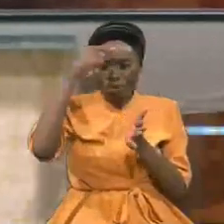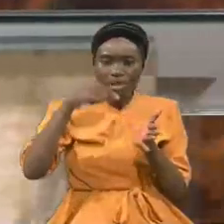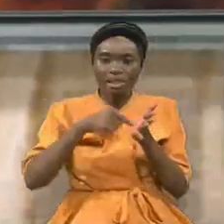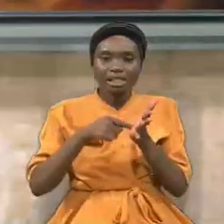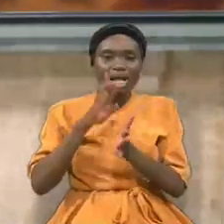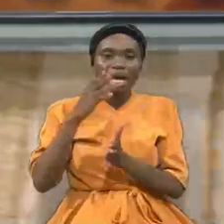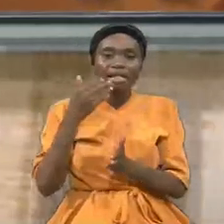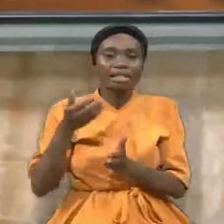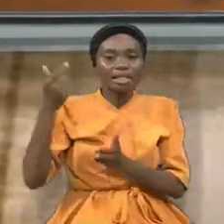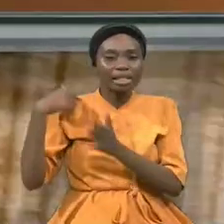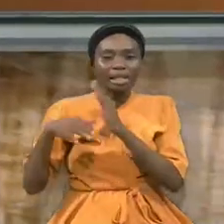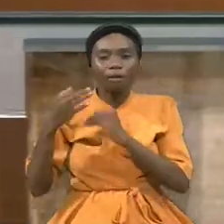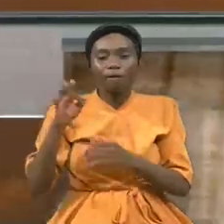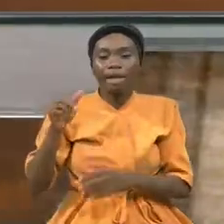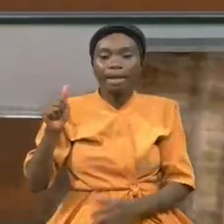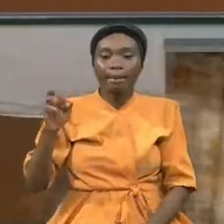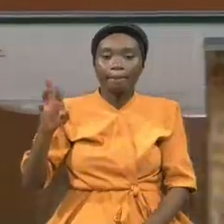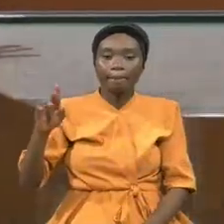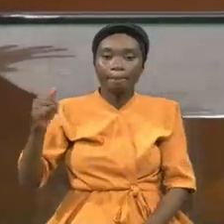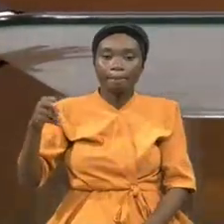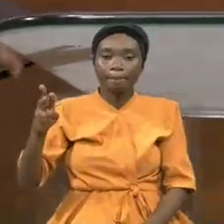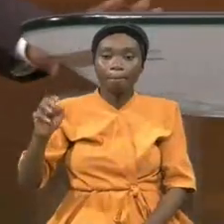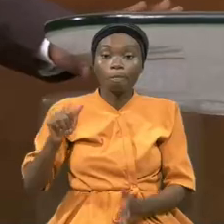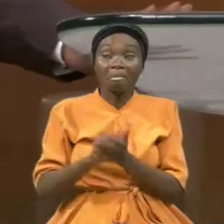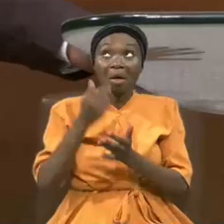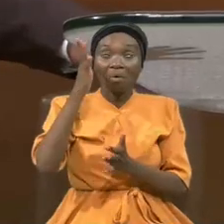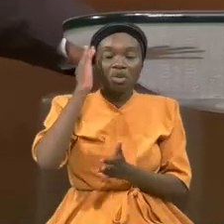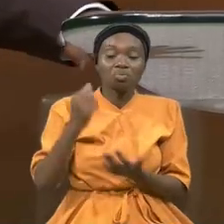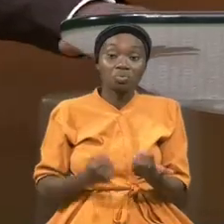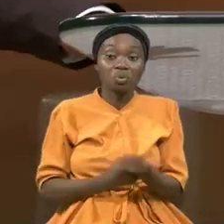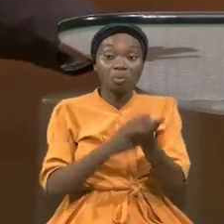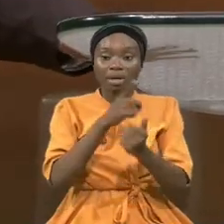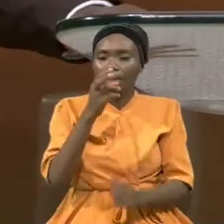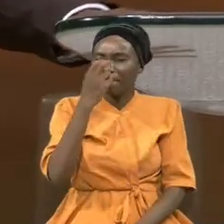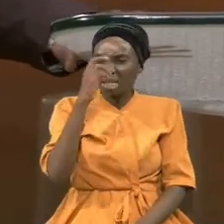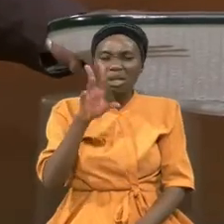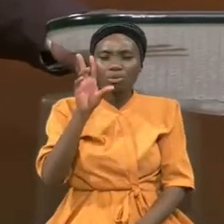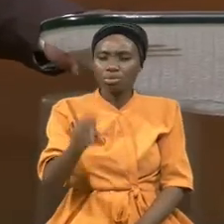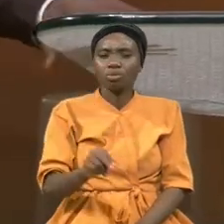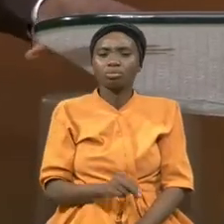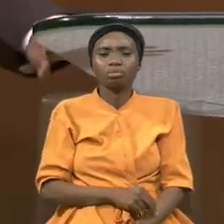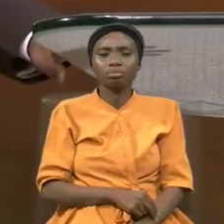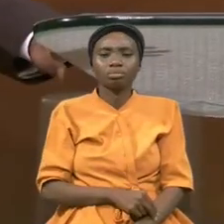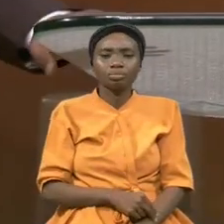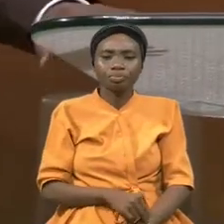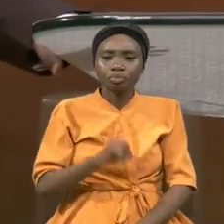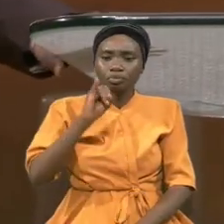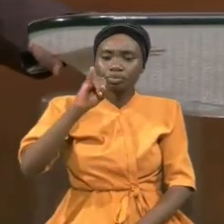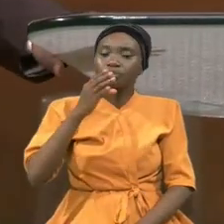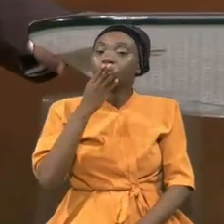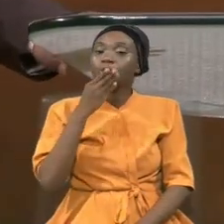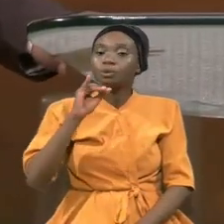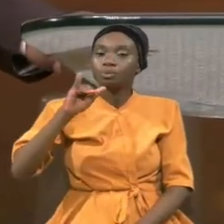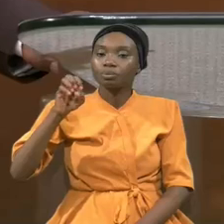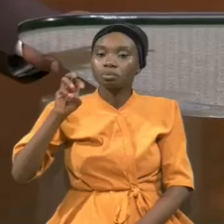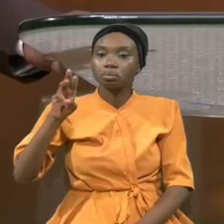Romains 2, 9. Tribulation et angoisse sur toute âme d'homme qui fait le mal, sur le juif premièrement, puis sur le grec. Ils sont